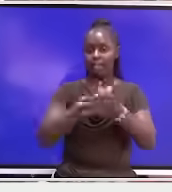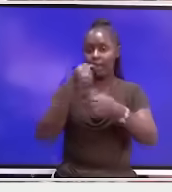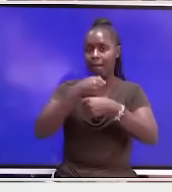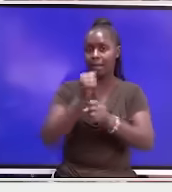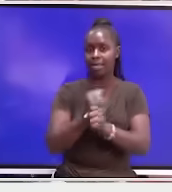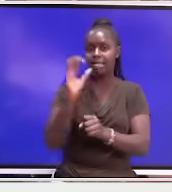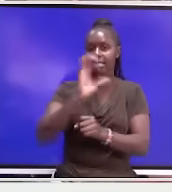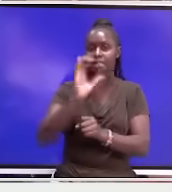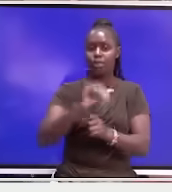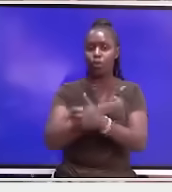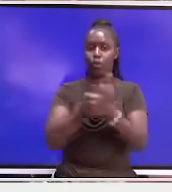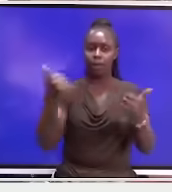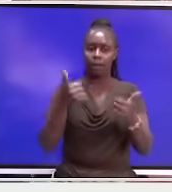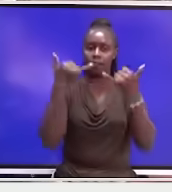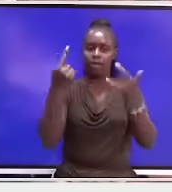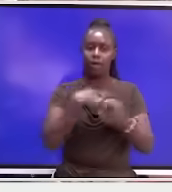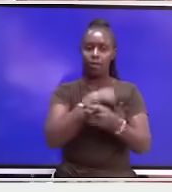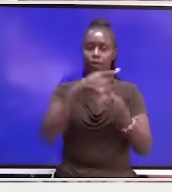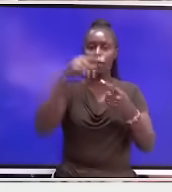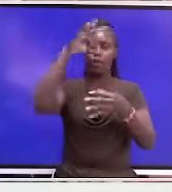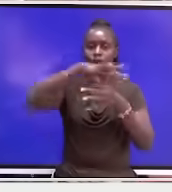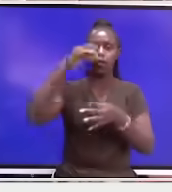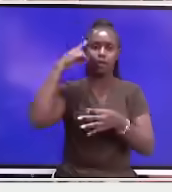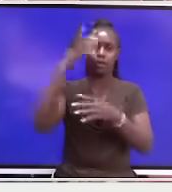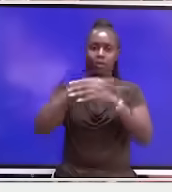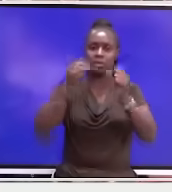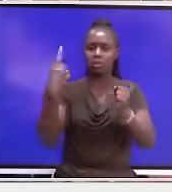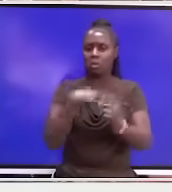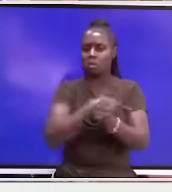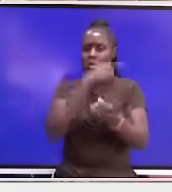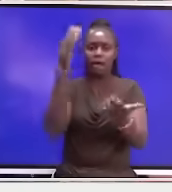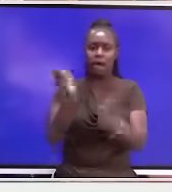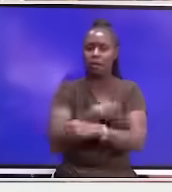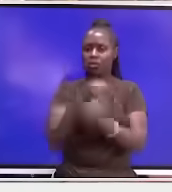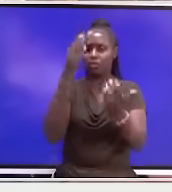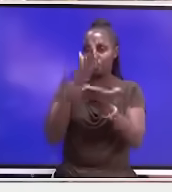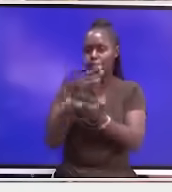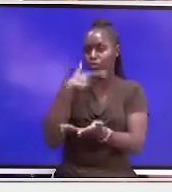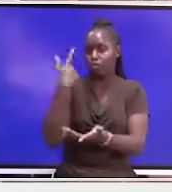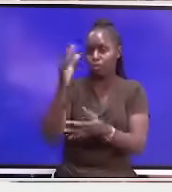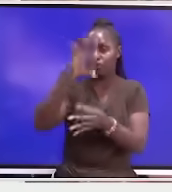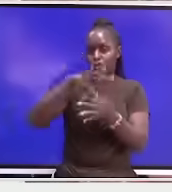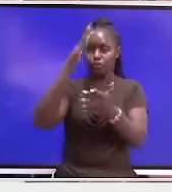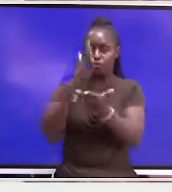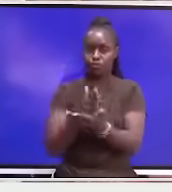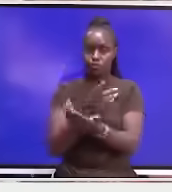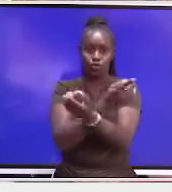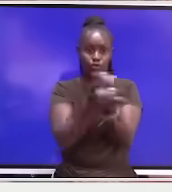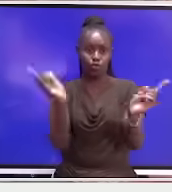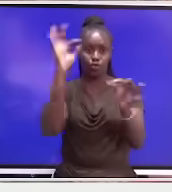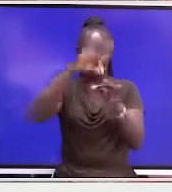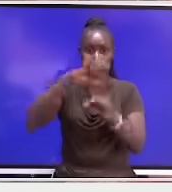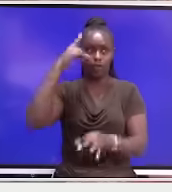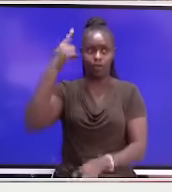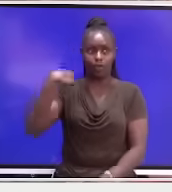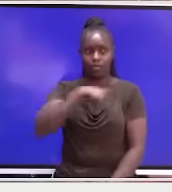rais wetu, ni sisi tulimchagua tu kumchagua. Tunaweza wacha yule tulichagua? Sisi sisi tulimchagua?